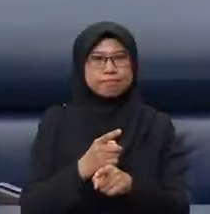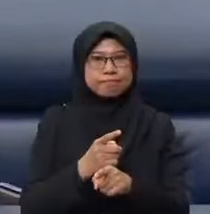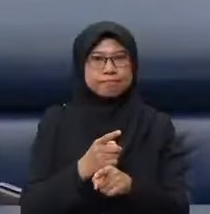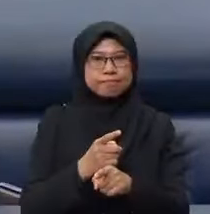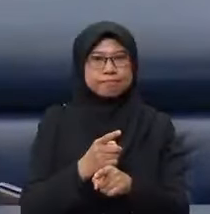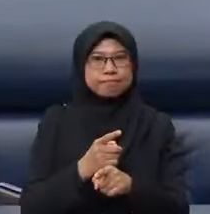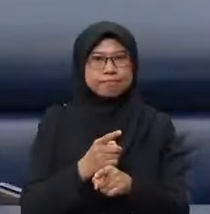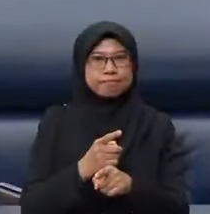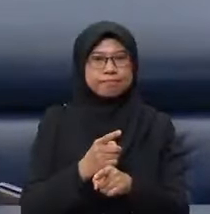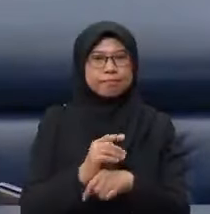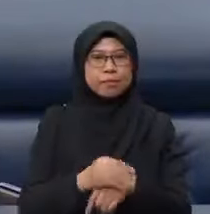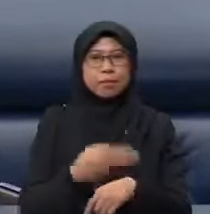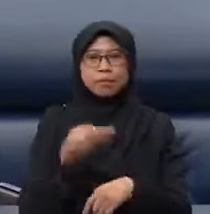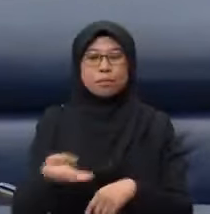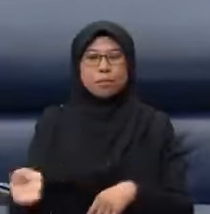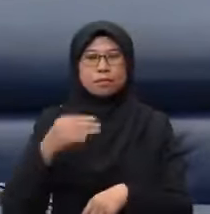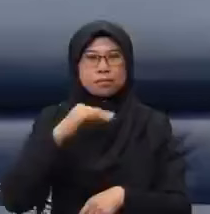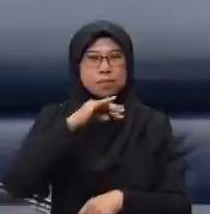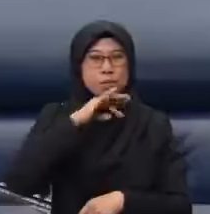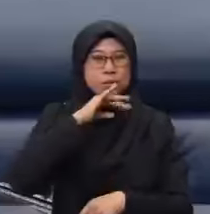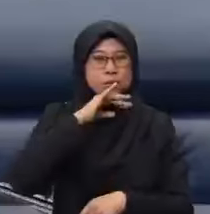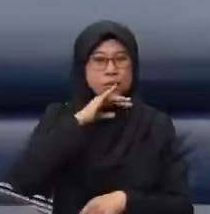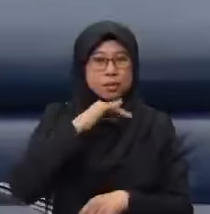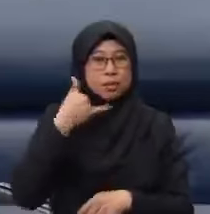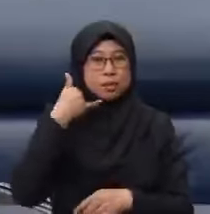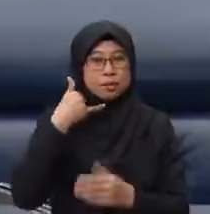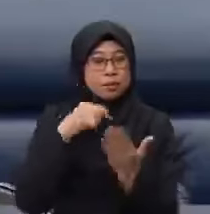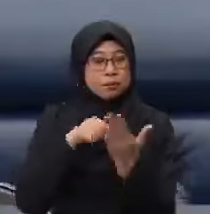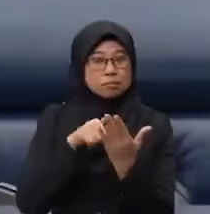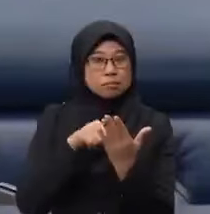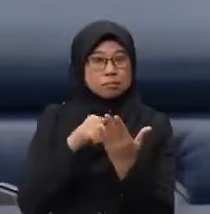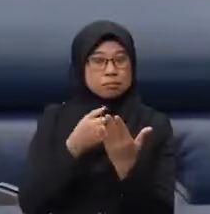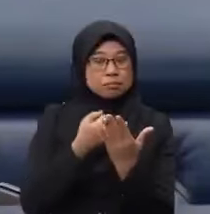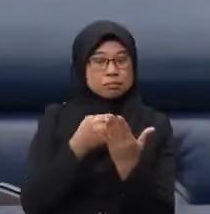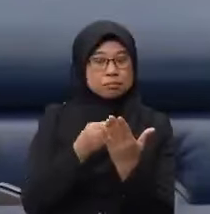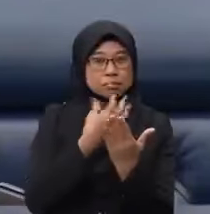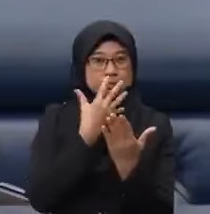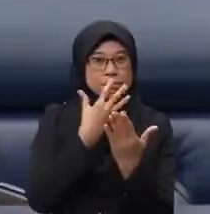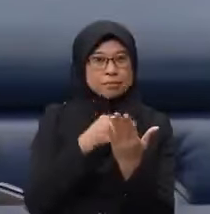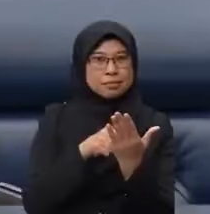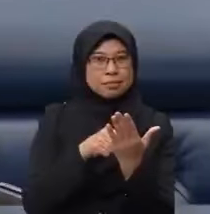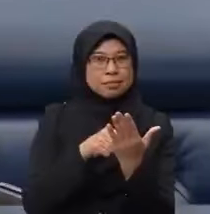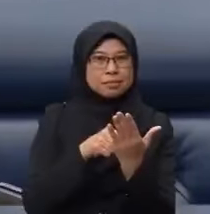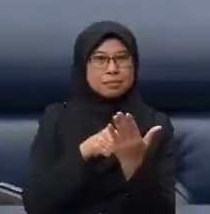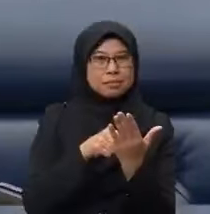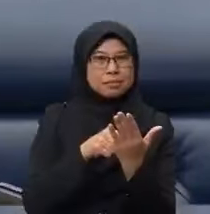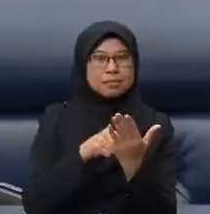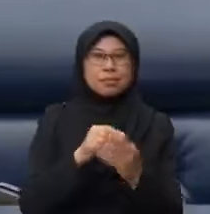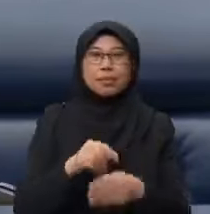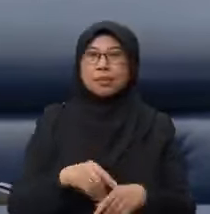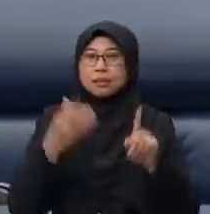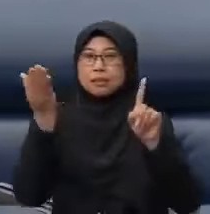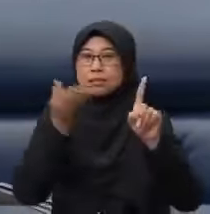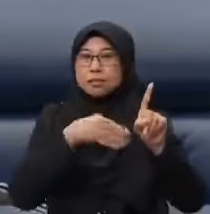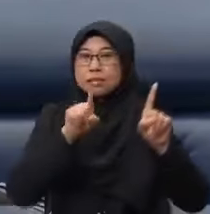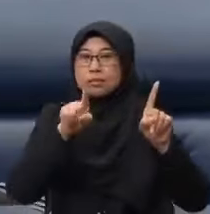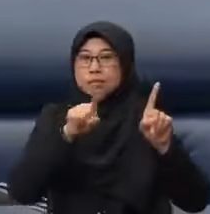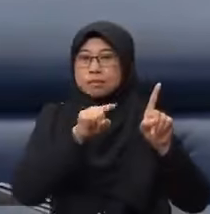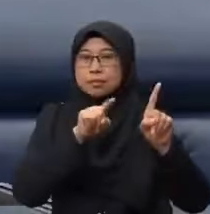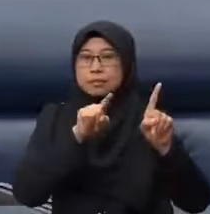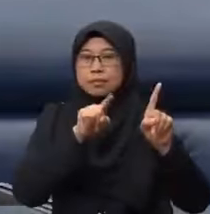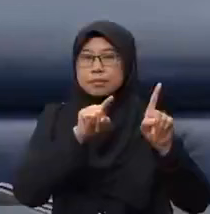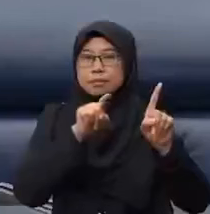bagi bahan lucah kalau saya boleh sebut di sini setakat 1 Januari